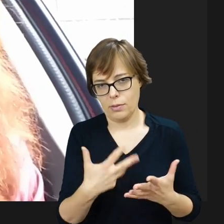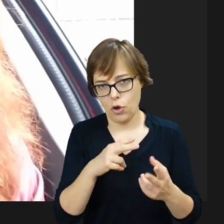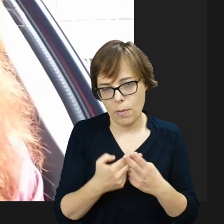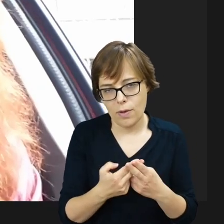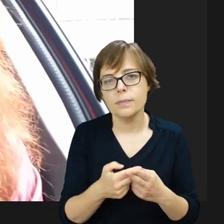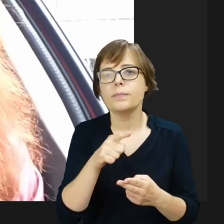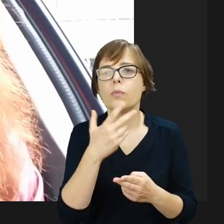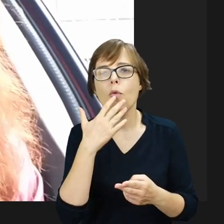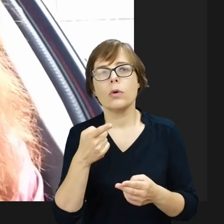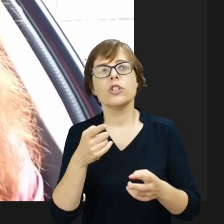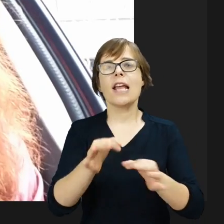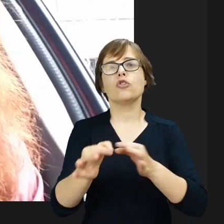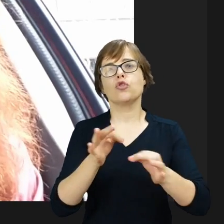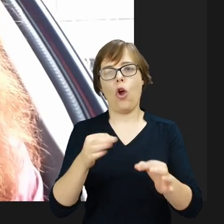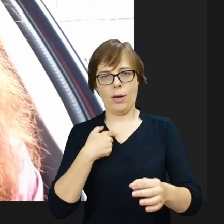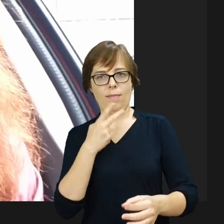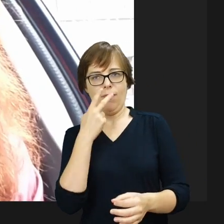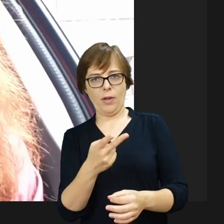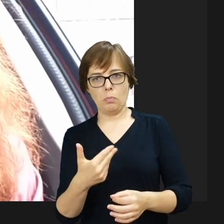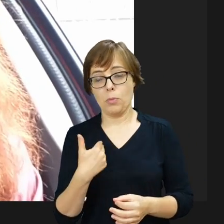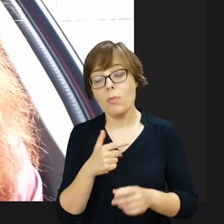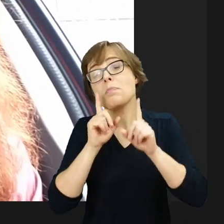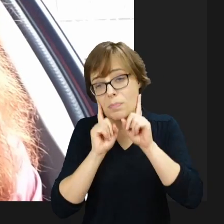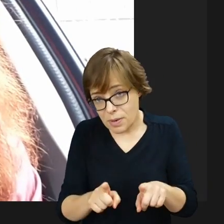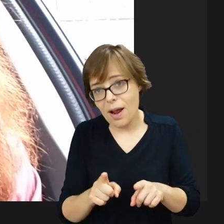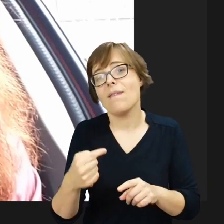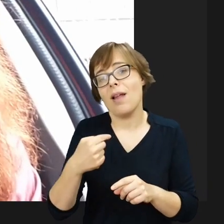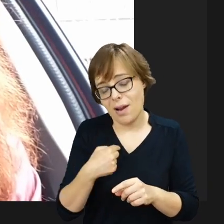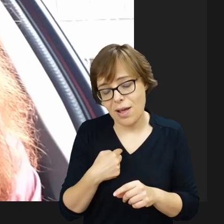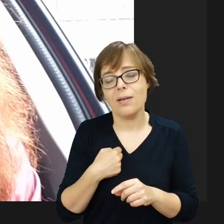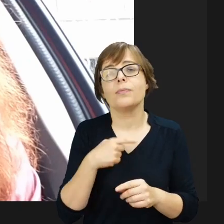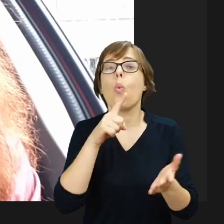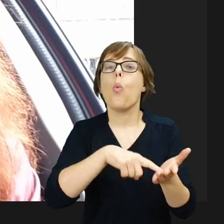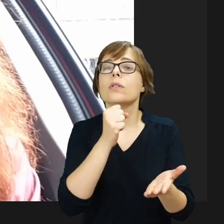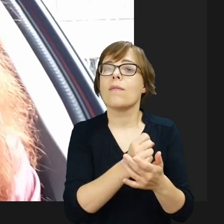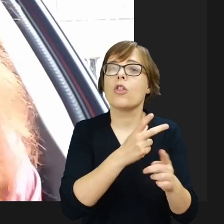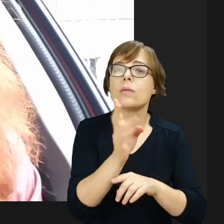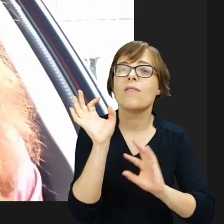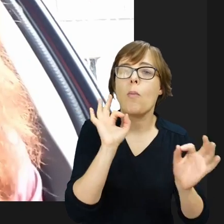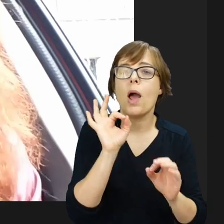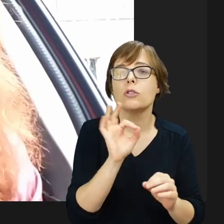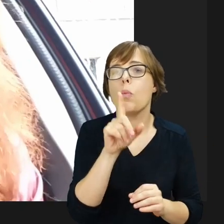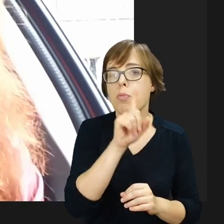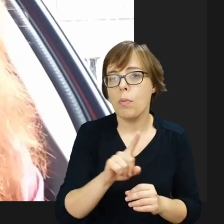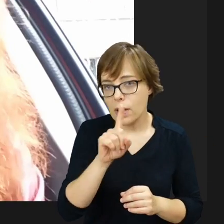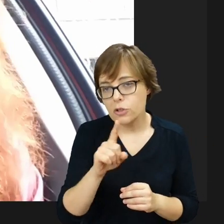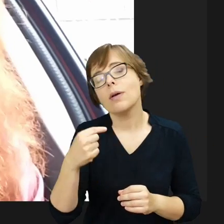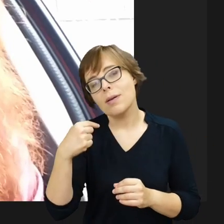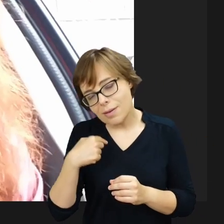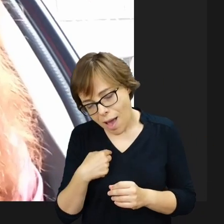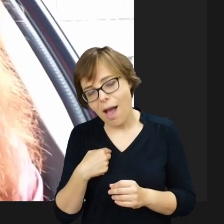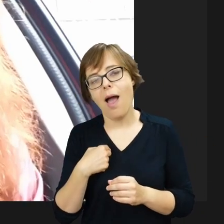rzeczywiście jestem świadkiem historii, to znaczy ja towarzyszyłam cały czas uchwalaniu ustawy o dostępie do informacji publicznej i ja